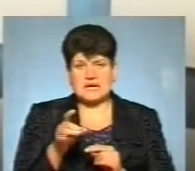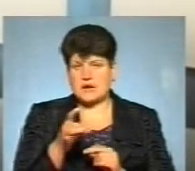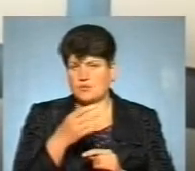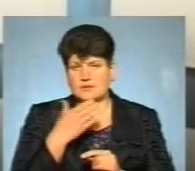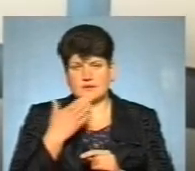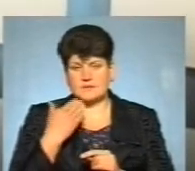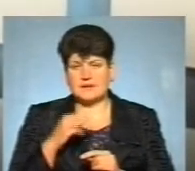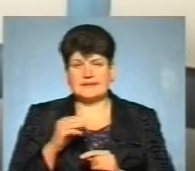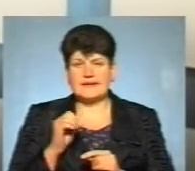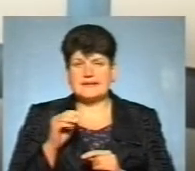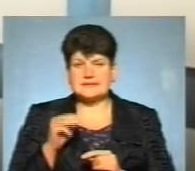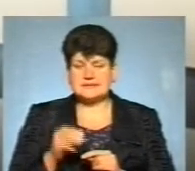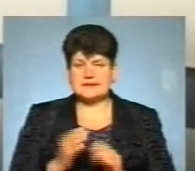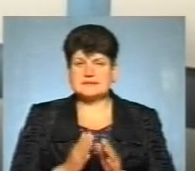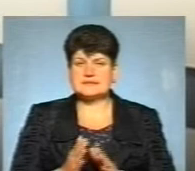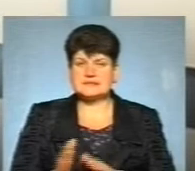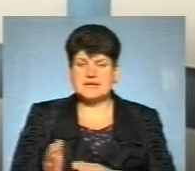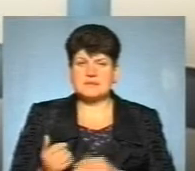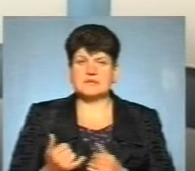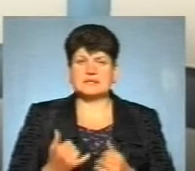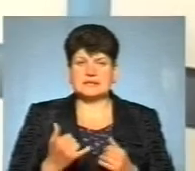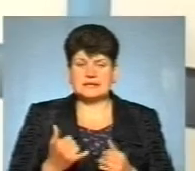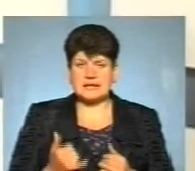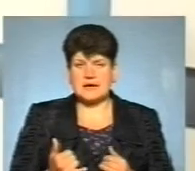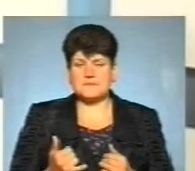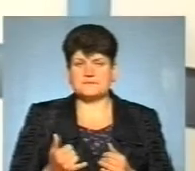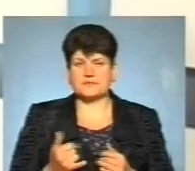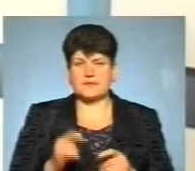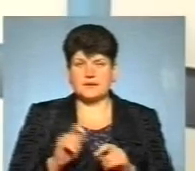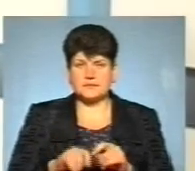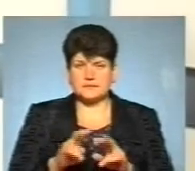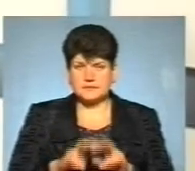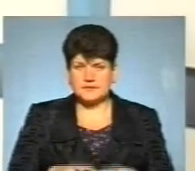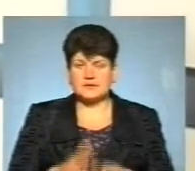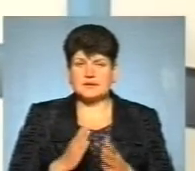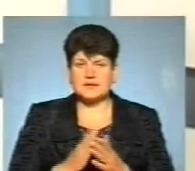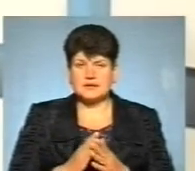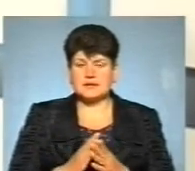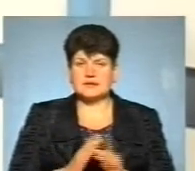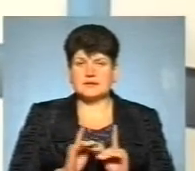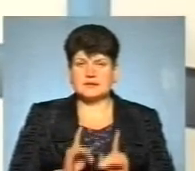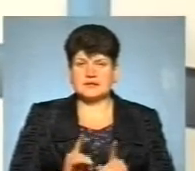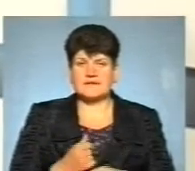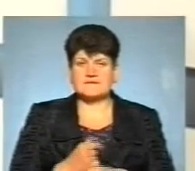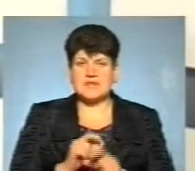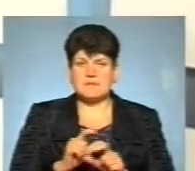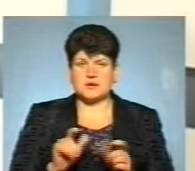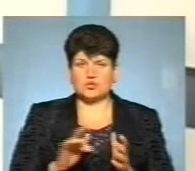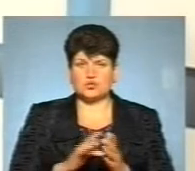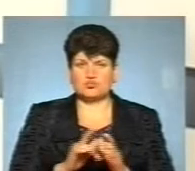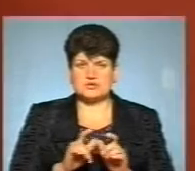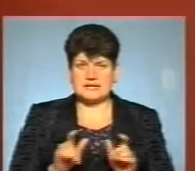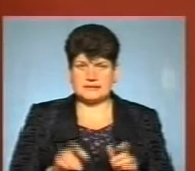те системи саме для імуноферментного аналізу є тільки що тільки в лабораторному центрі.